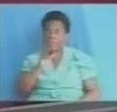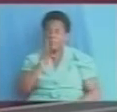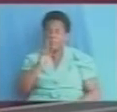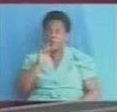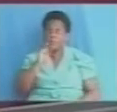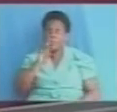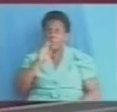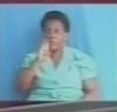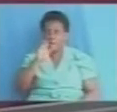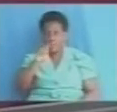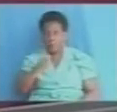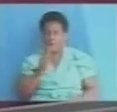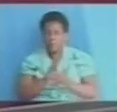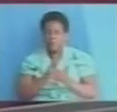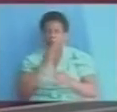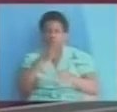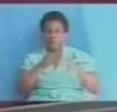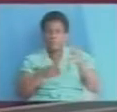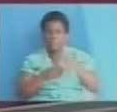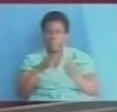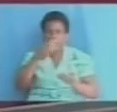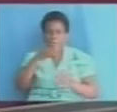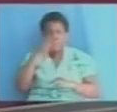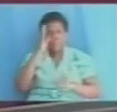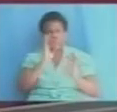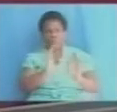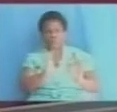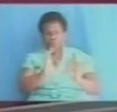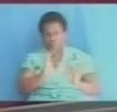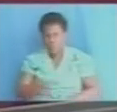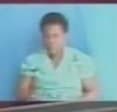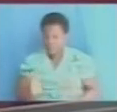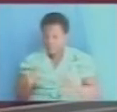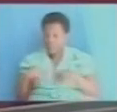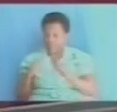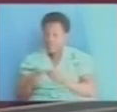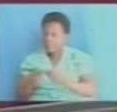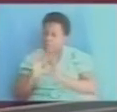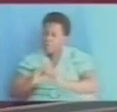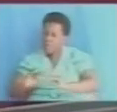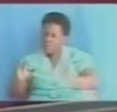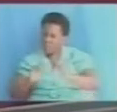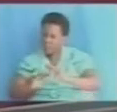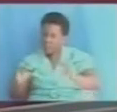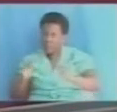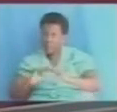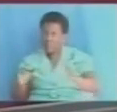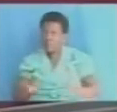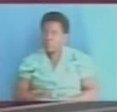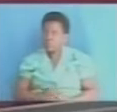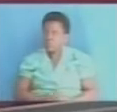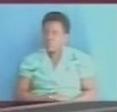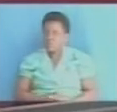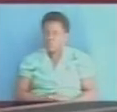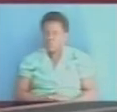tenga chuo kizuri kwa ambach Sasa katoa Maun kwa walindi